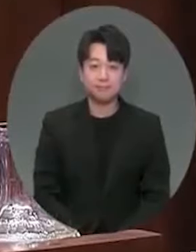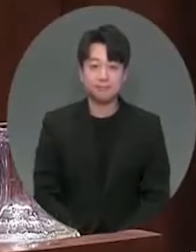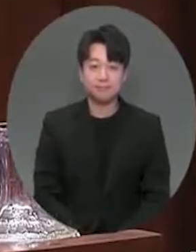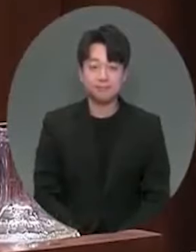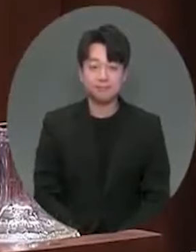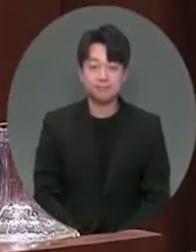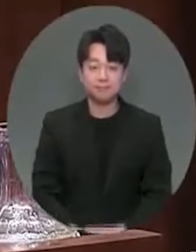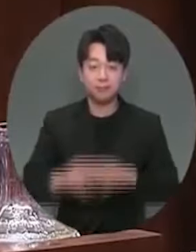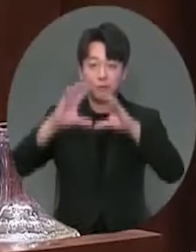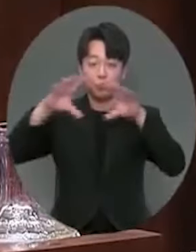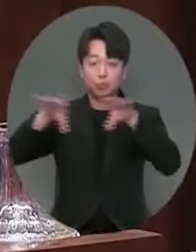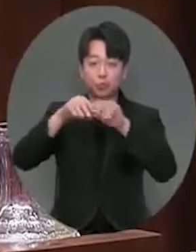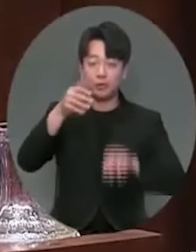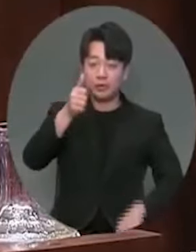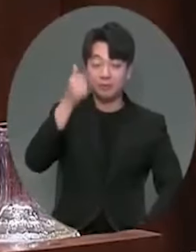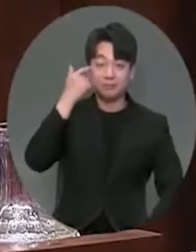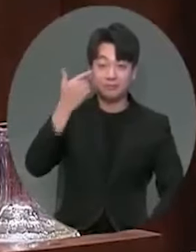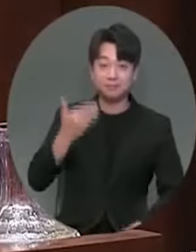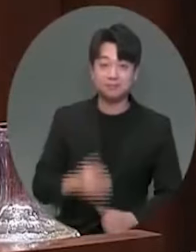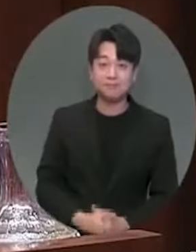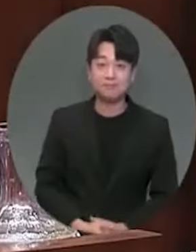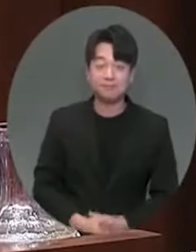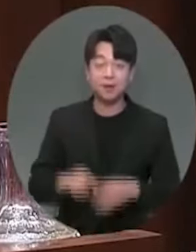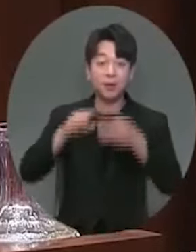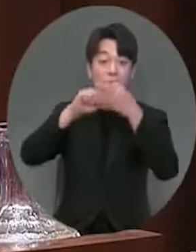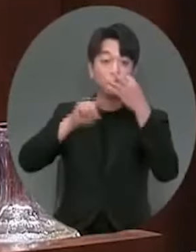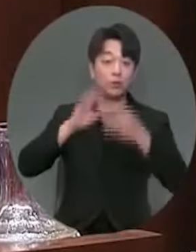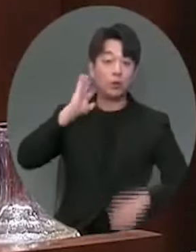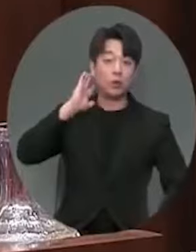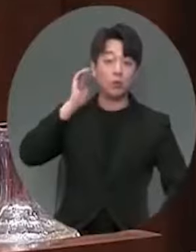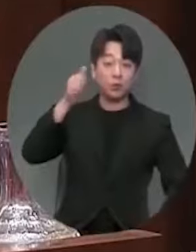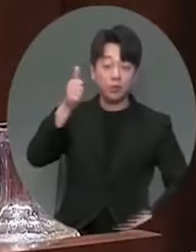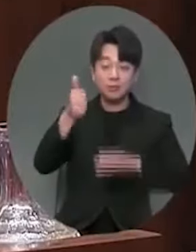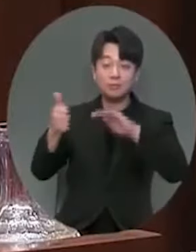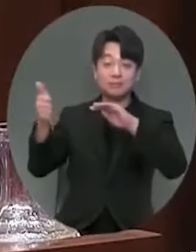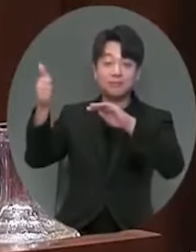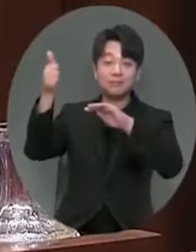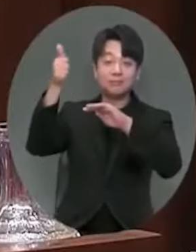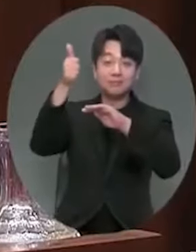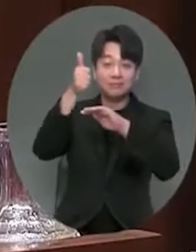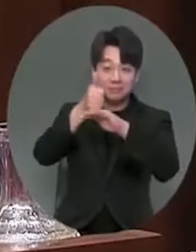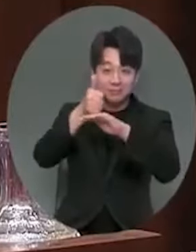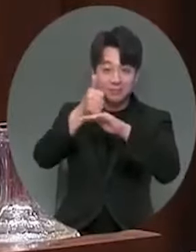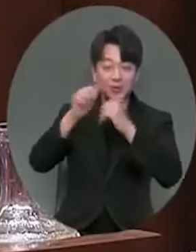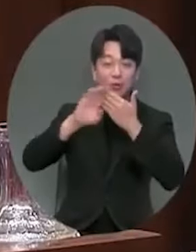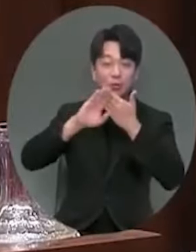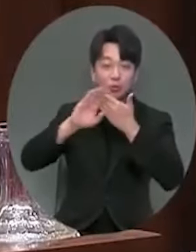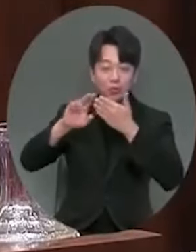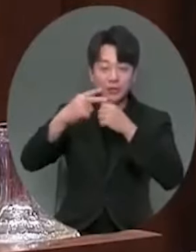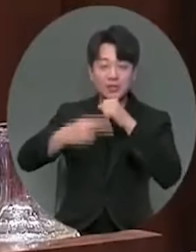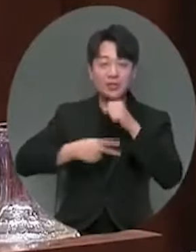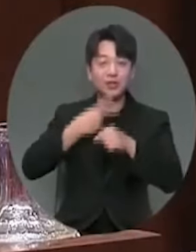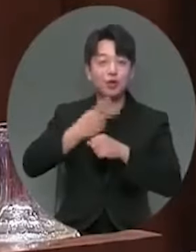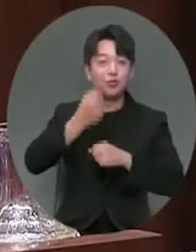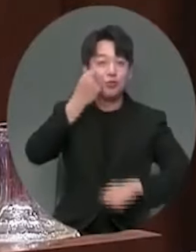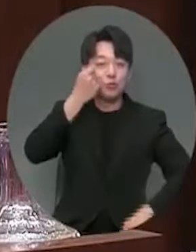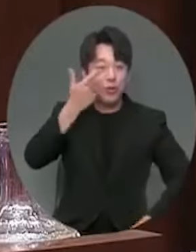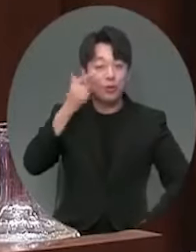안녕하셨습니까? 윤석열 대통령이 당선된 지 정확히 오늘이 2년 반 되는